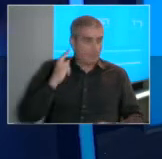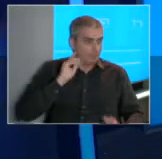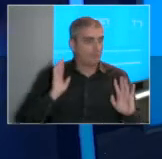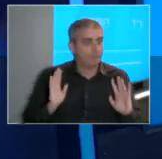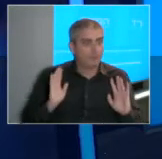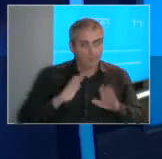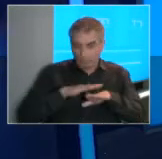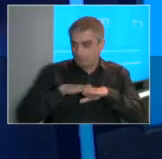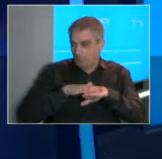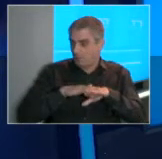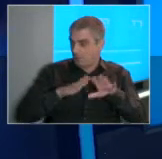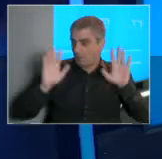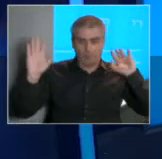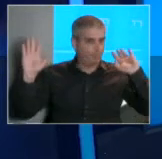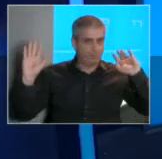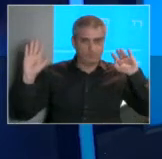תקשיבו, סליחה,